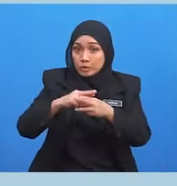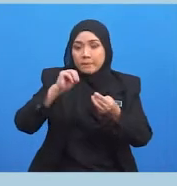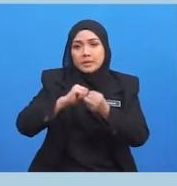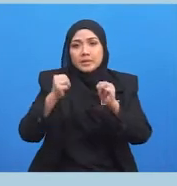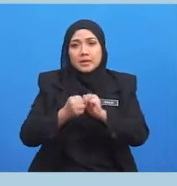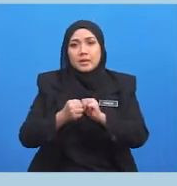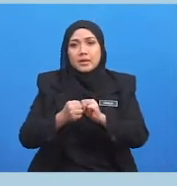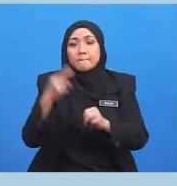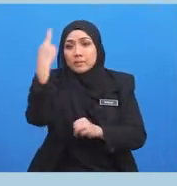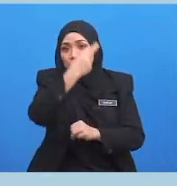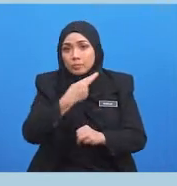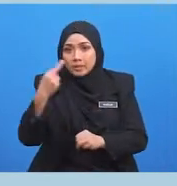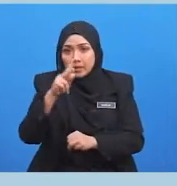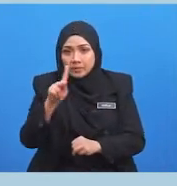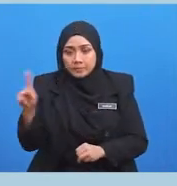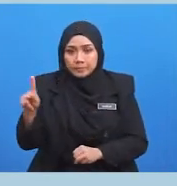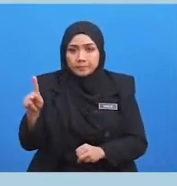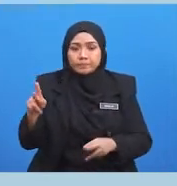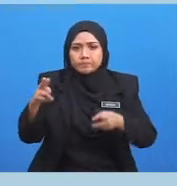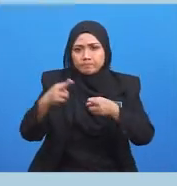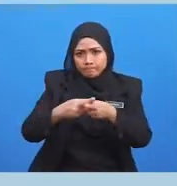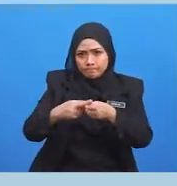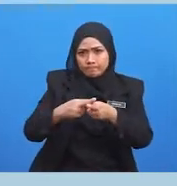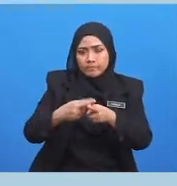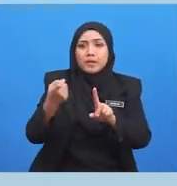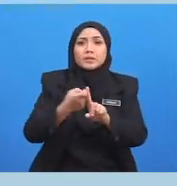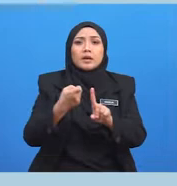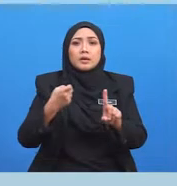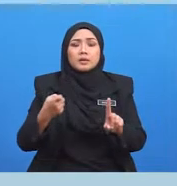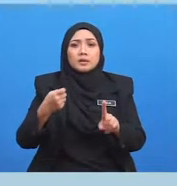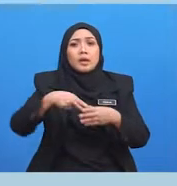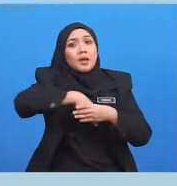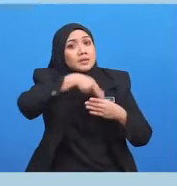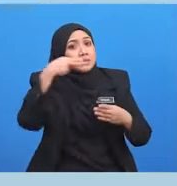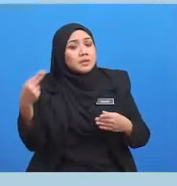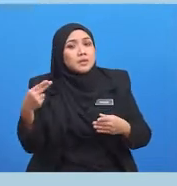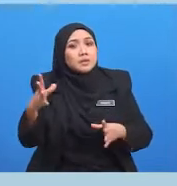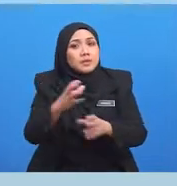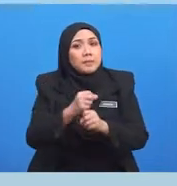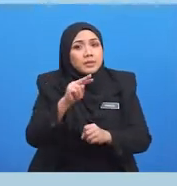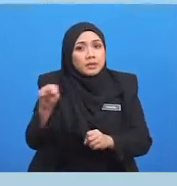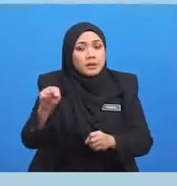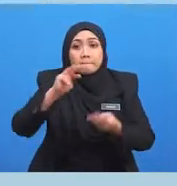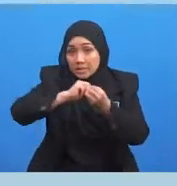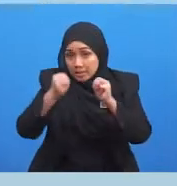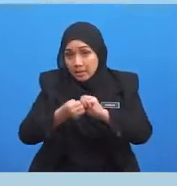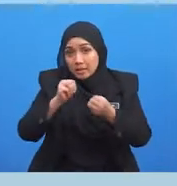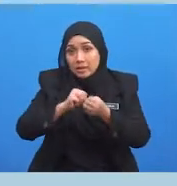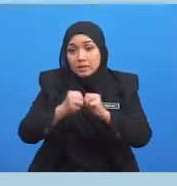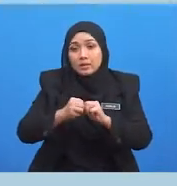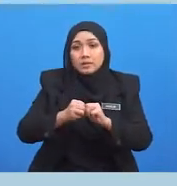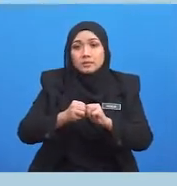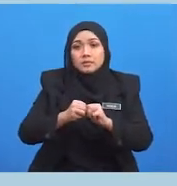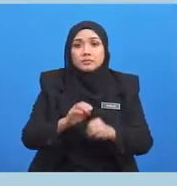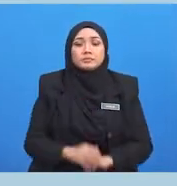Rumusan masalah merupakan kesimpulan daripada hasil dapatan masalah